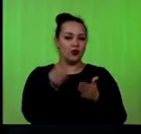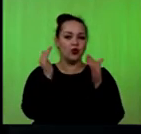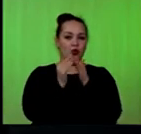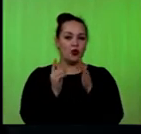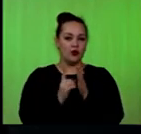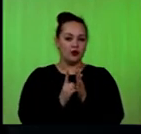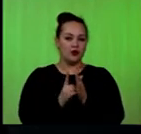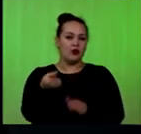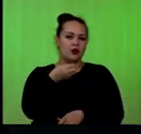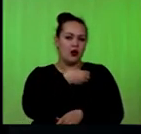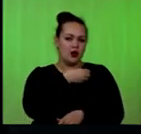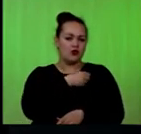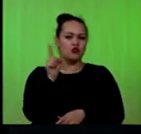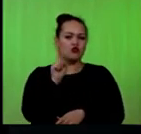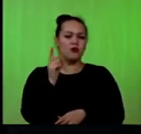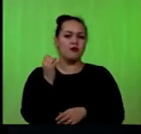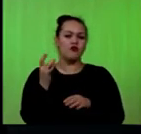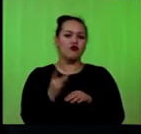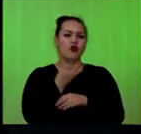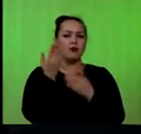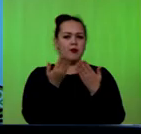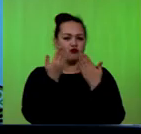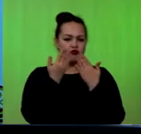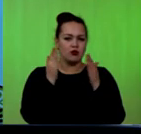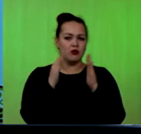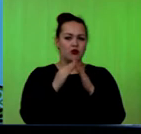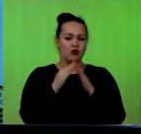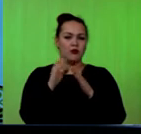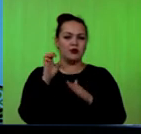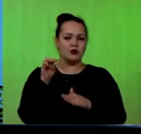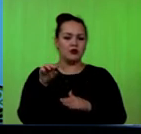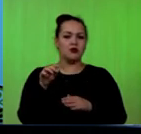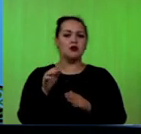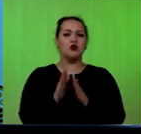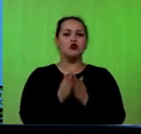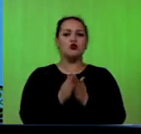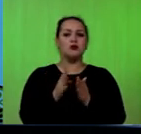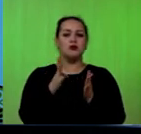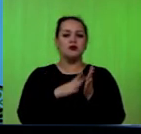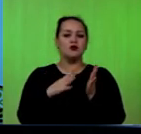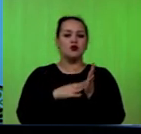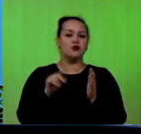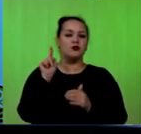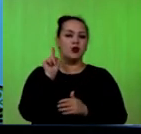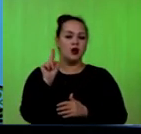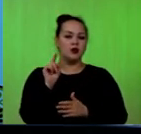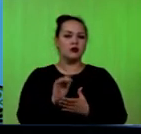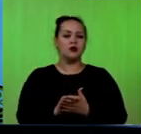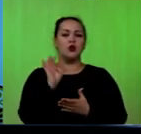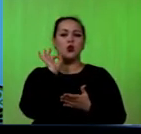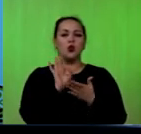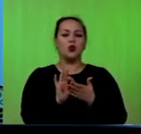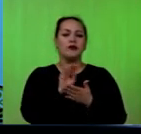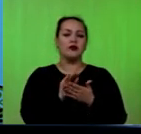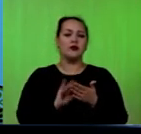хочу чтобы вы еще раз дома прочитали страницы учебника 90 91 и ответили